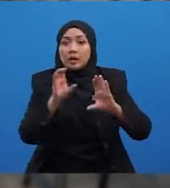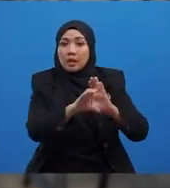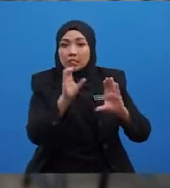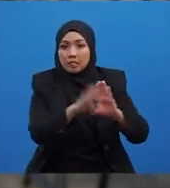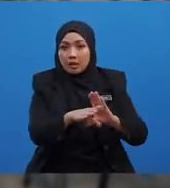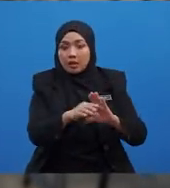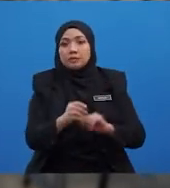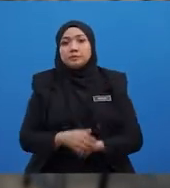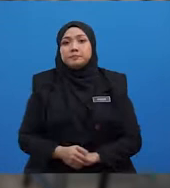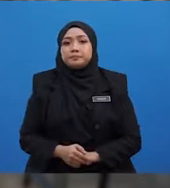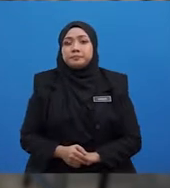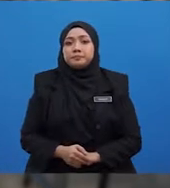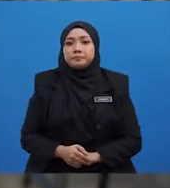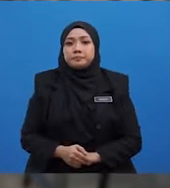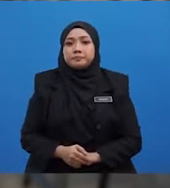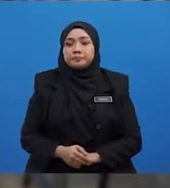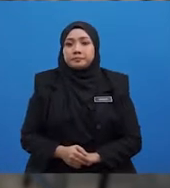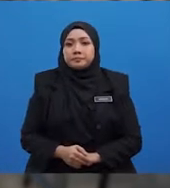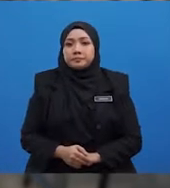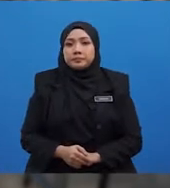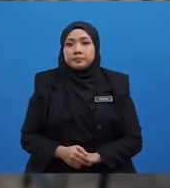pengguna menerusi halaman carian.